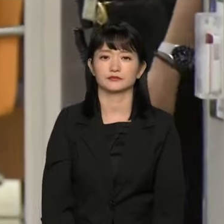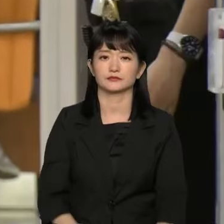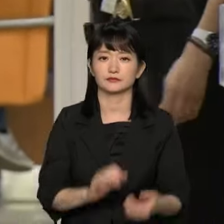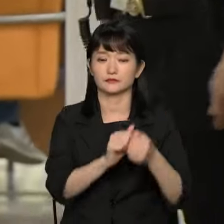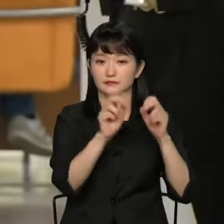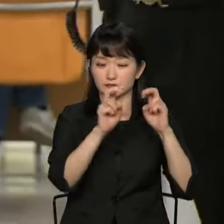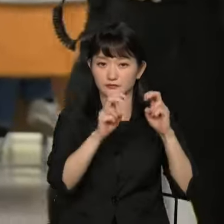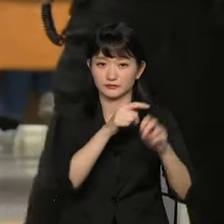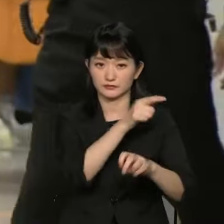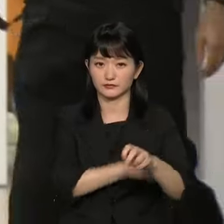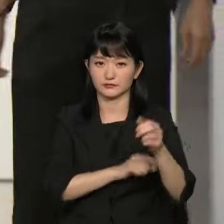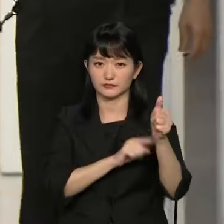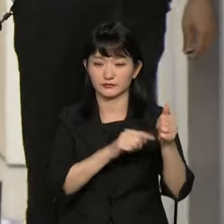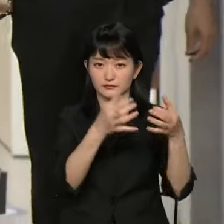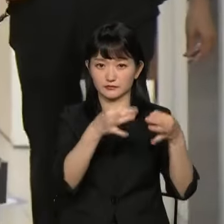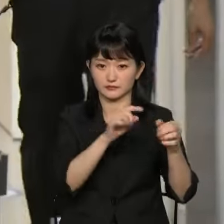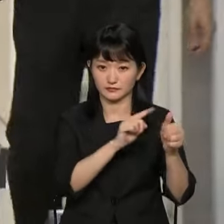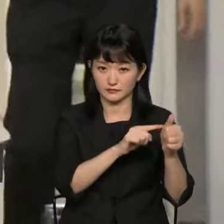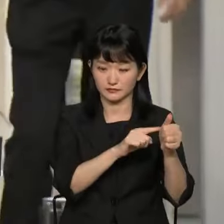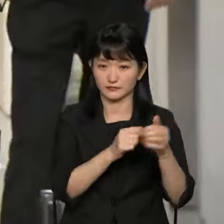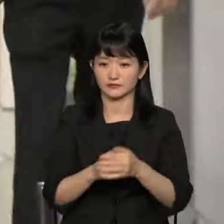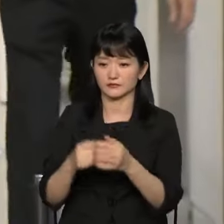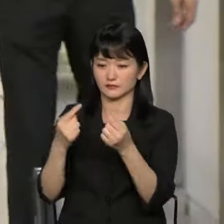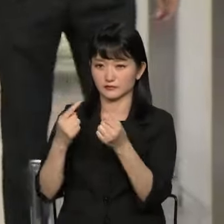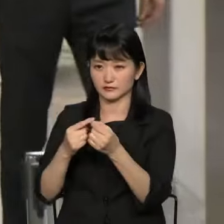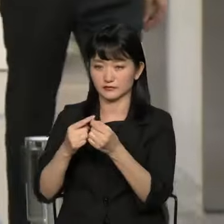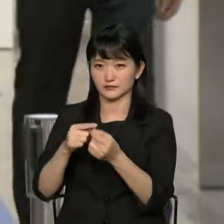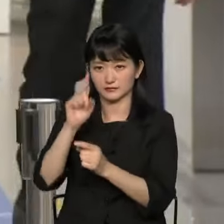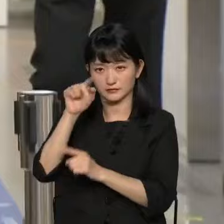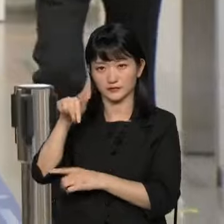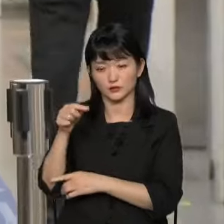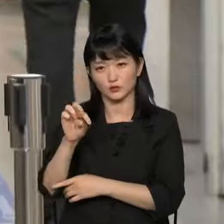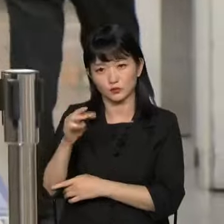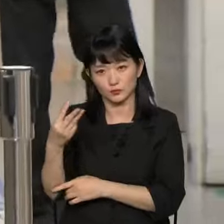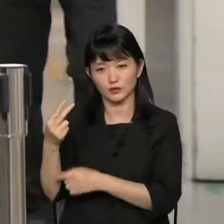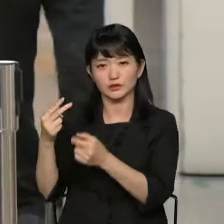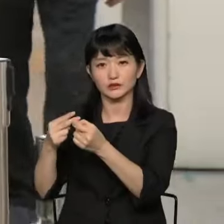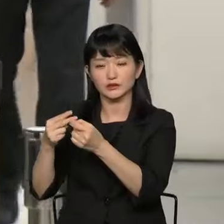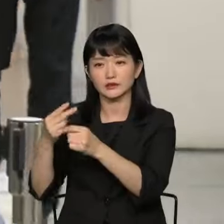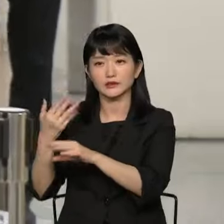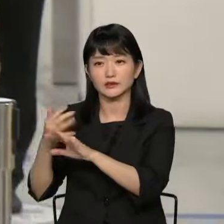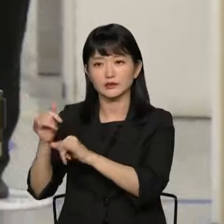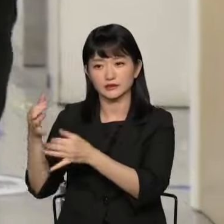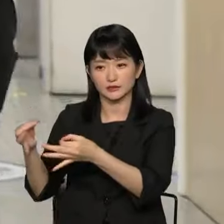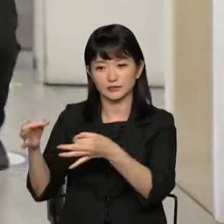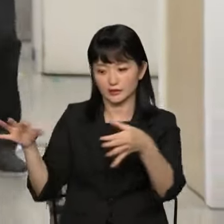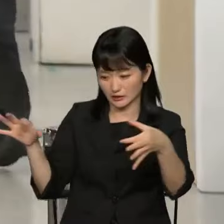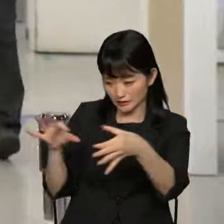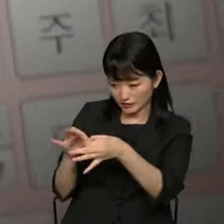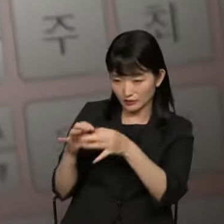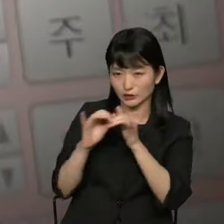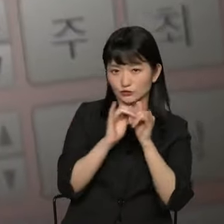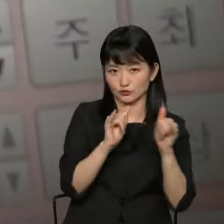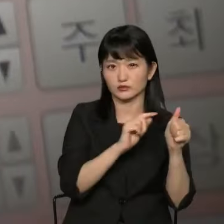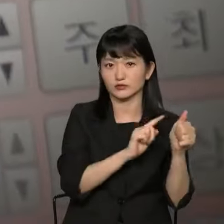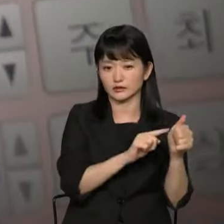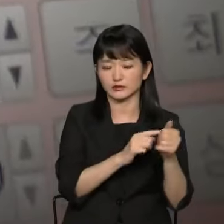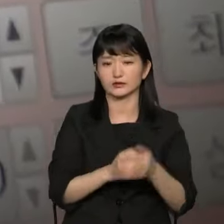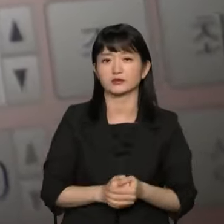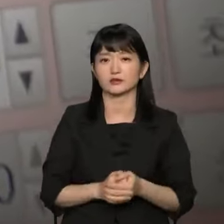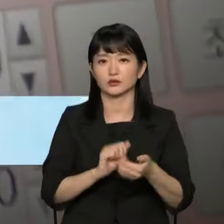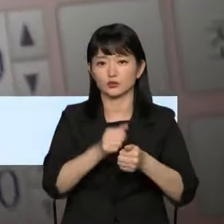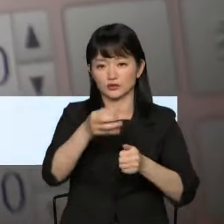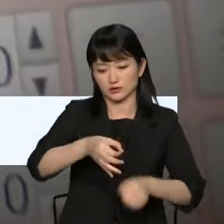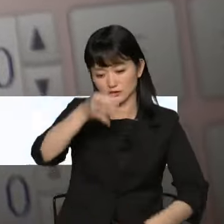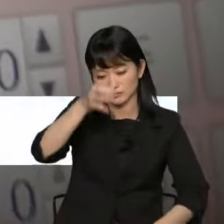증권사 임직원 김모 씨는 1차 주포 이정필과 2차 주포 다른 김모 씨를 연결시켜준 인물입니다. 시세 조종을